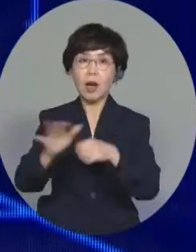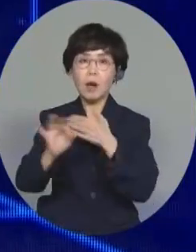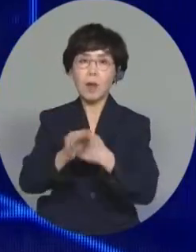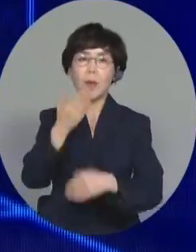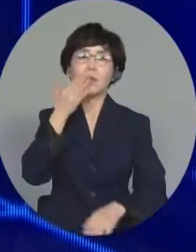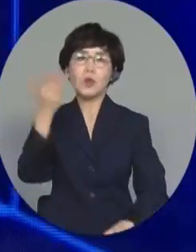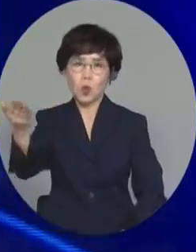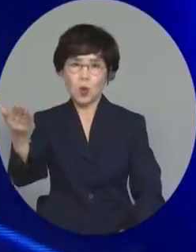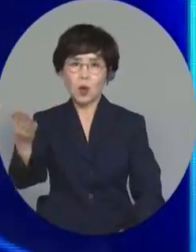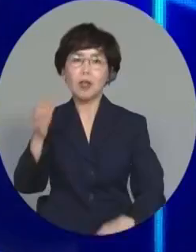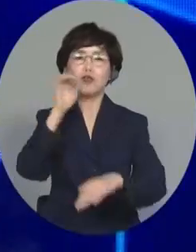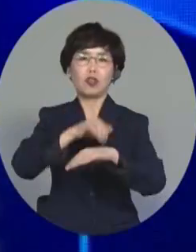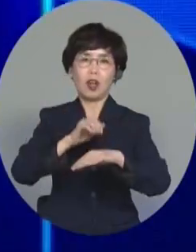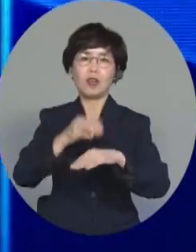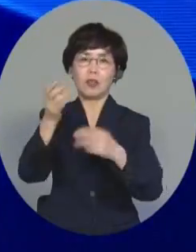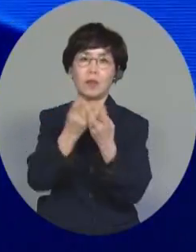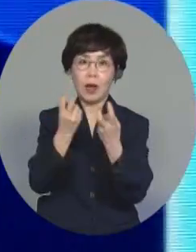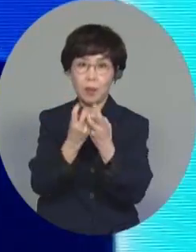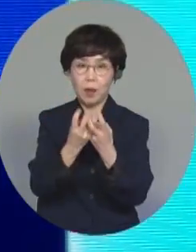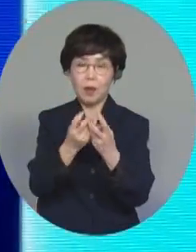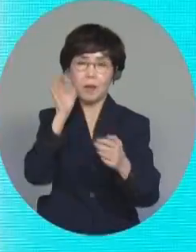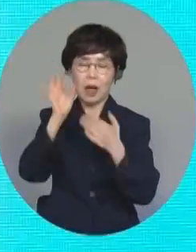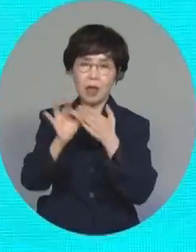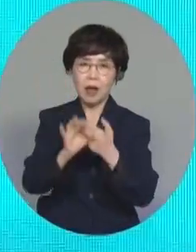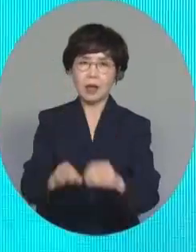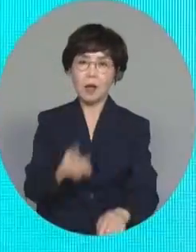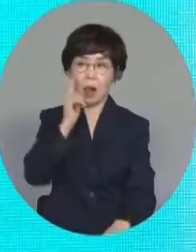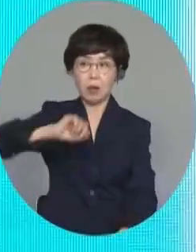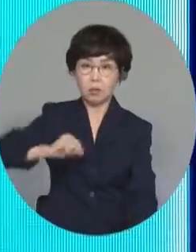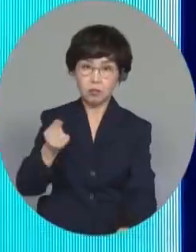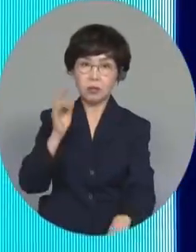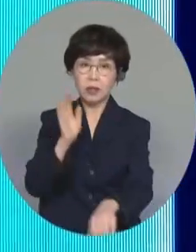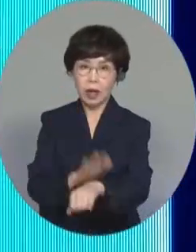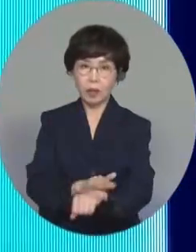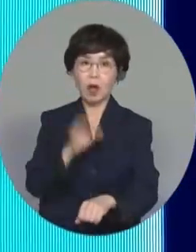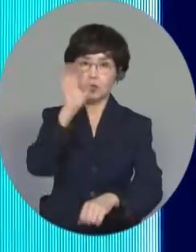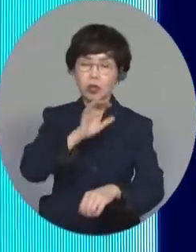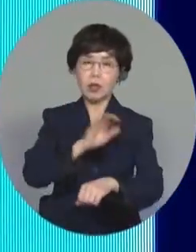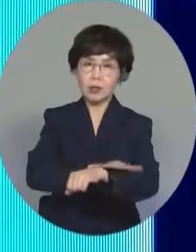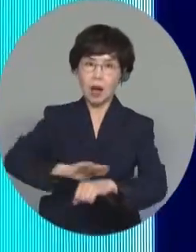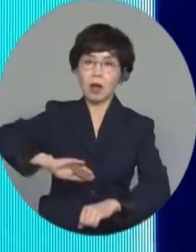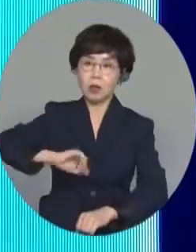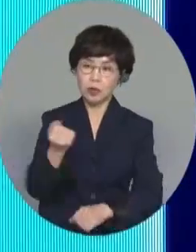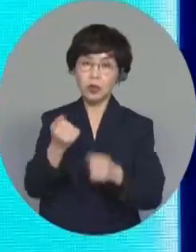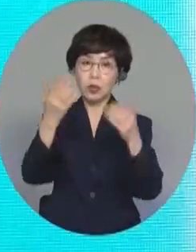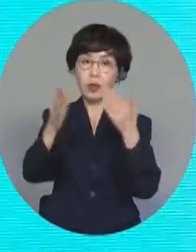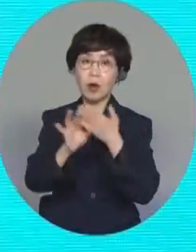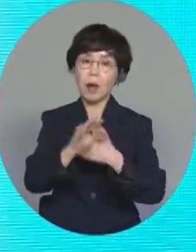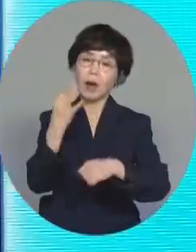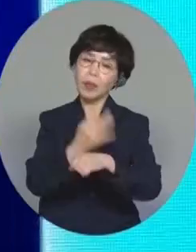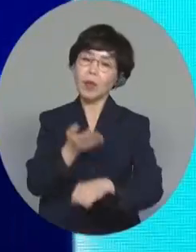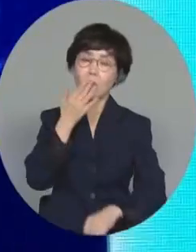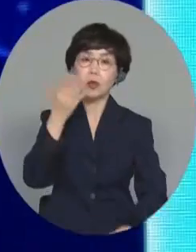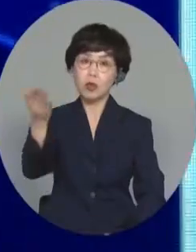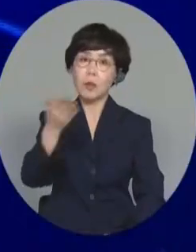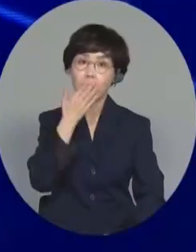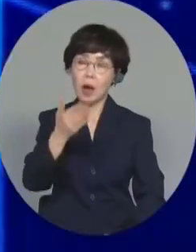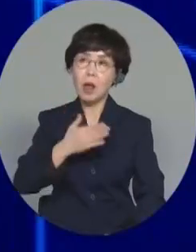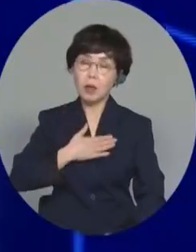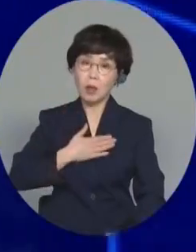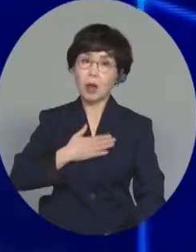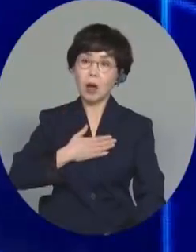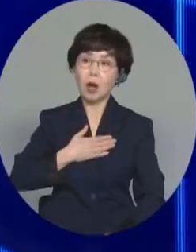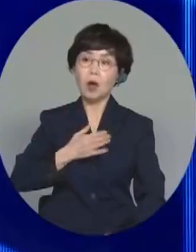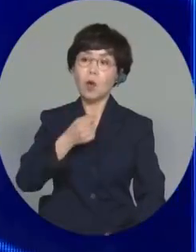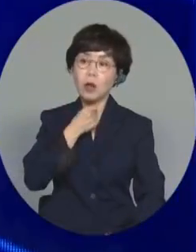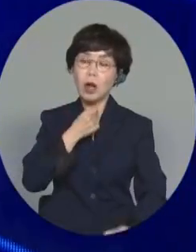그게 트레이닝, 훈련입니다. 만약에 뭐 말을 잘 들었다, 훈련을 잘 따랐다라고 하면은 간식을 줄 수도 있겠죠. 나의 기대에 잘 부응한